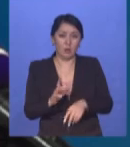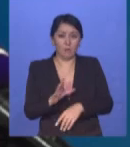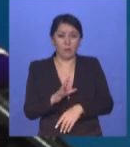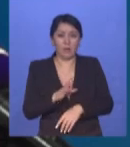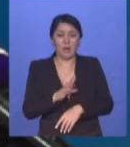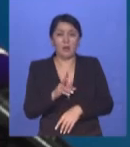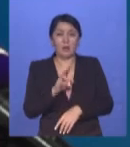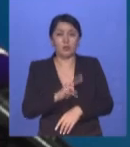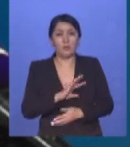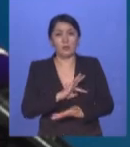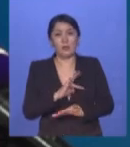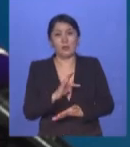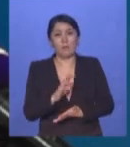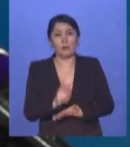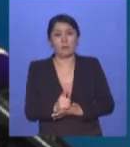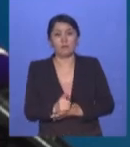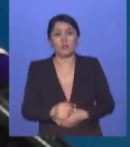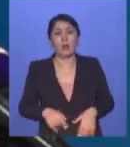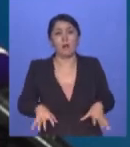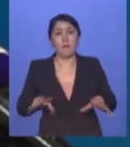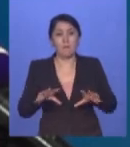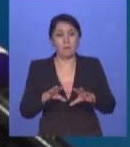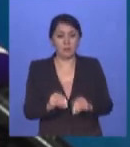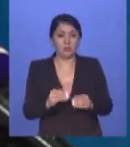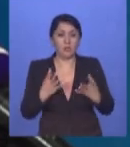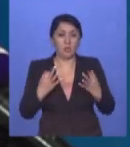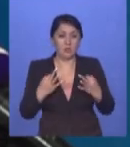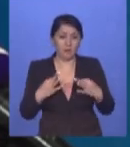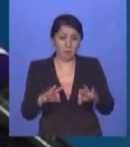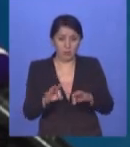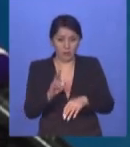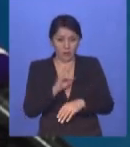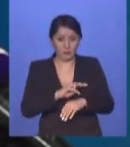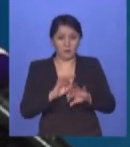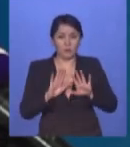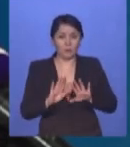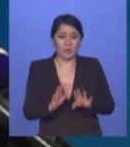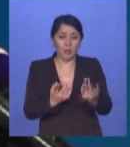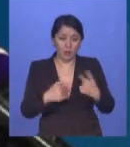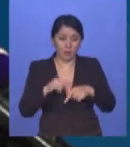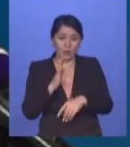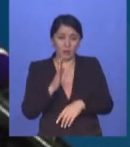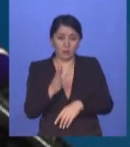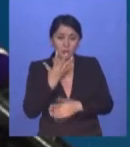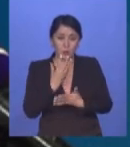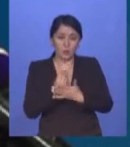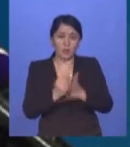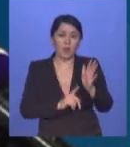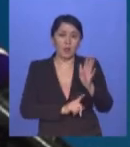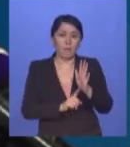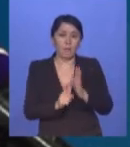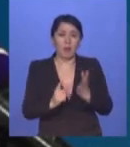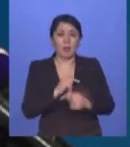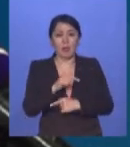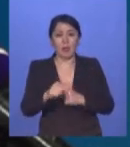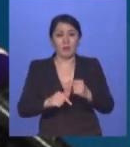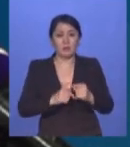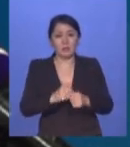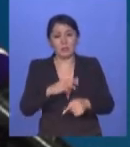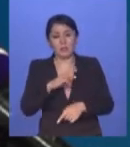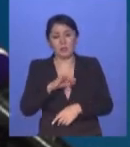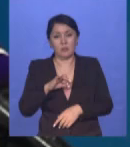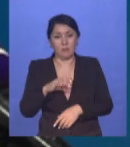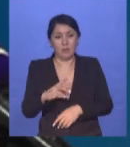ішінде жұмыспен қамту орталығымен бірлесіп бірнеше бос орындар жәрмеңкелерін ұйымдастырамыз. Өз ісін бастағысы келетін жастар үшін Атамекен